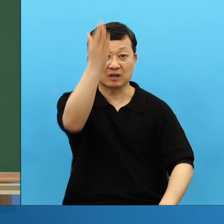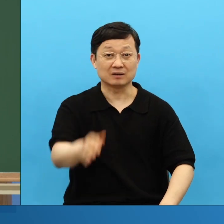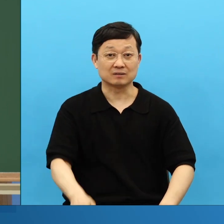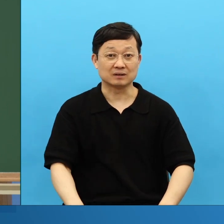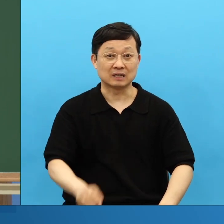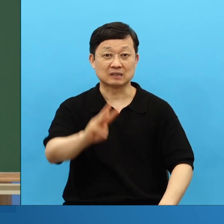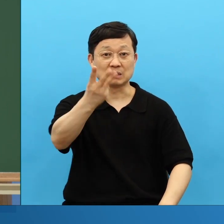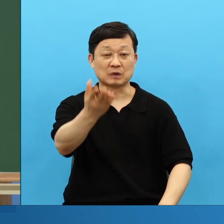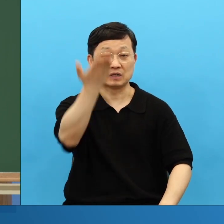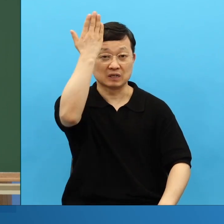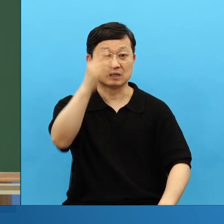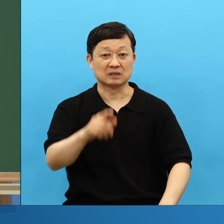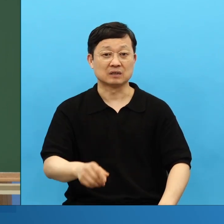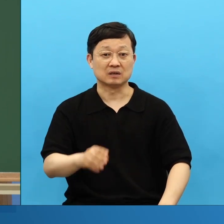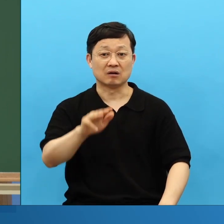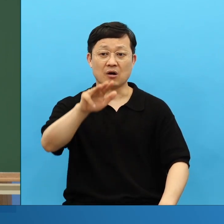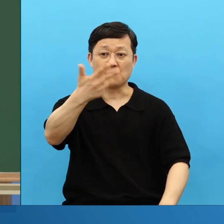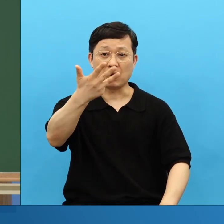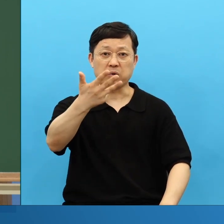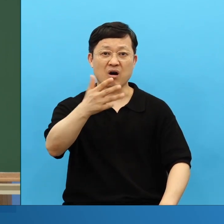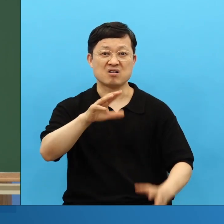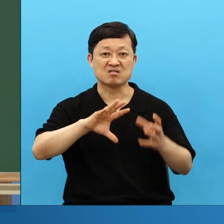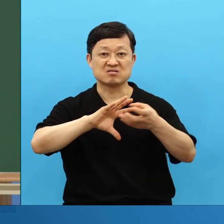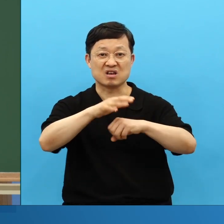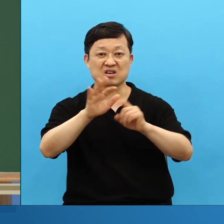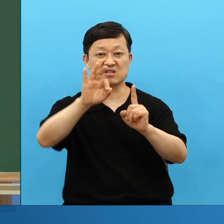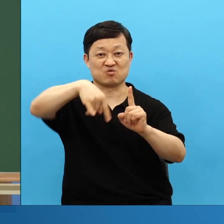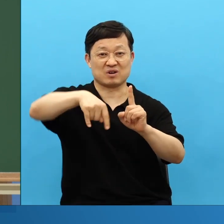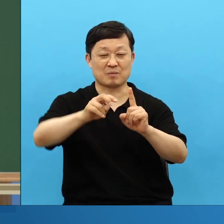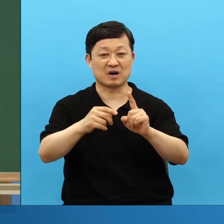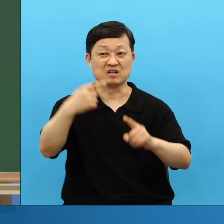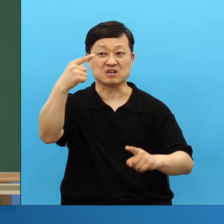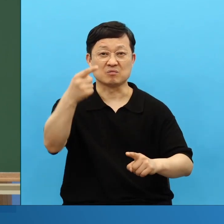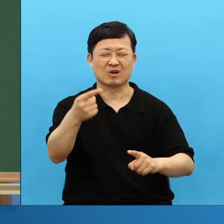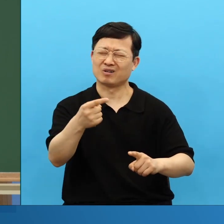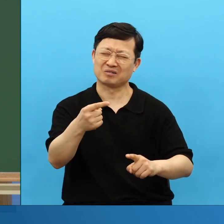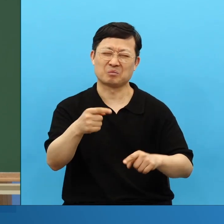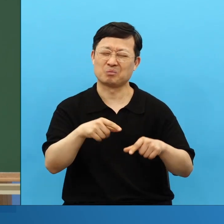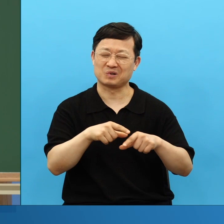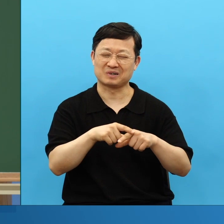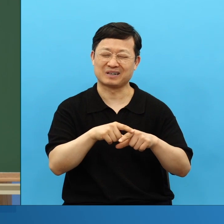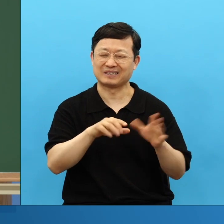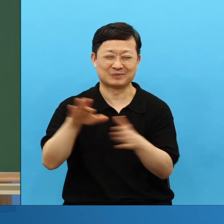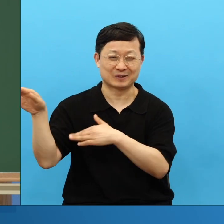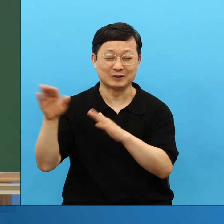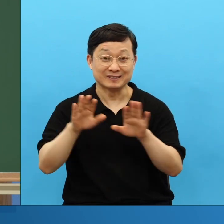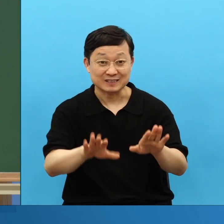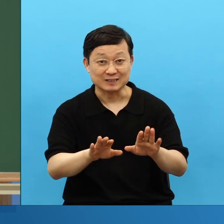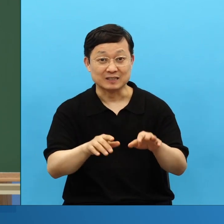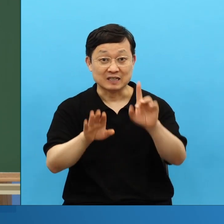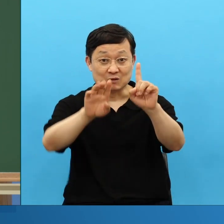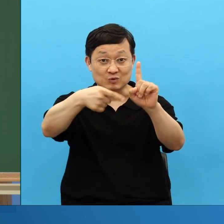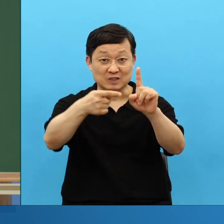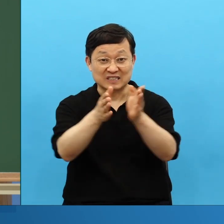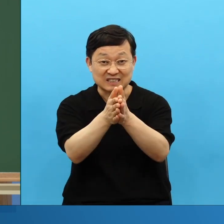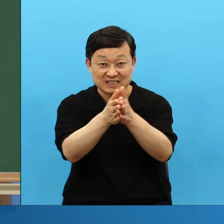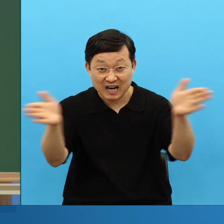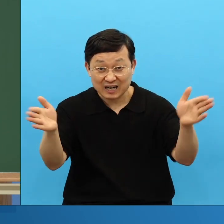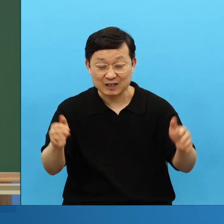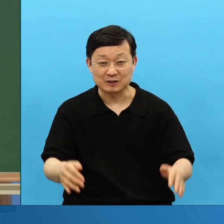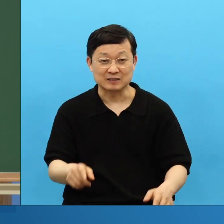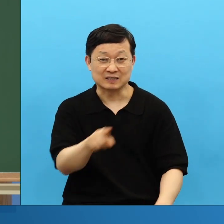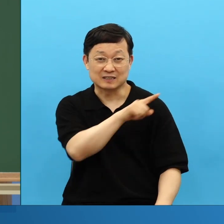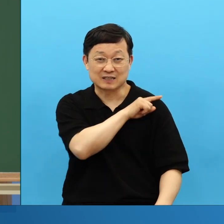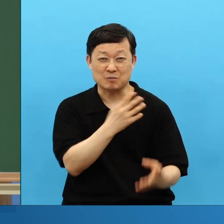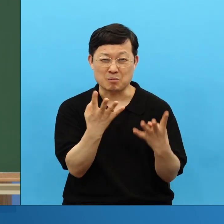300번이 넘는지 뭐 800번 나오면 세계 신기록에 가깝고 1000번 넘는 사람 보통 사람이 아닙니다. 자 1분 동안에 박수 쳐서 많이 나온